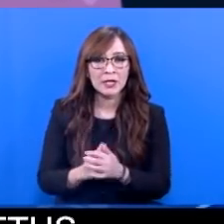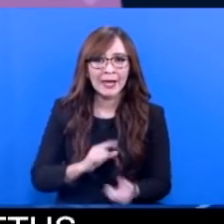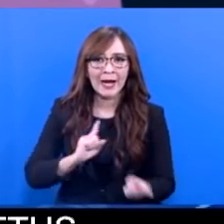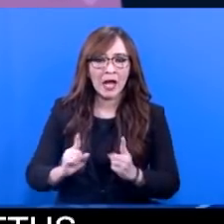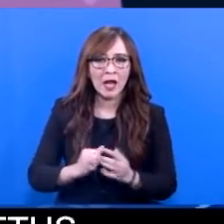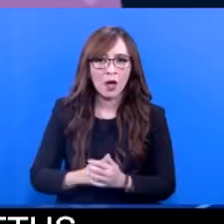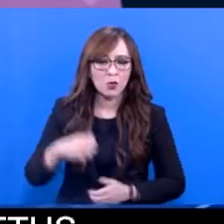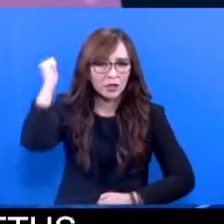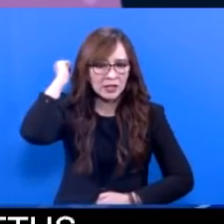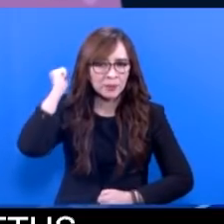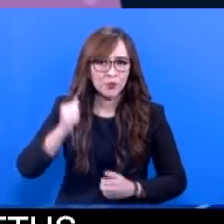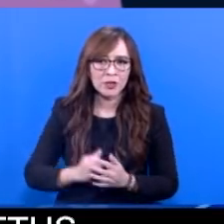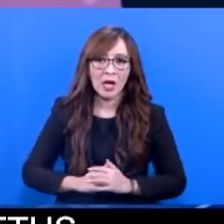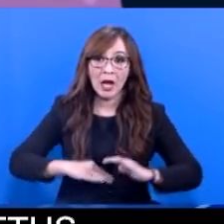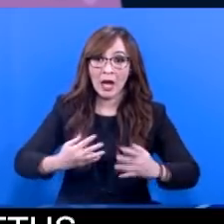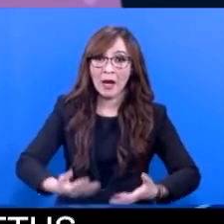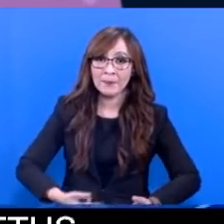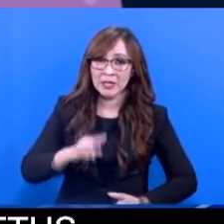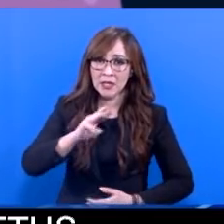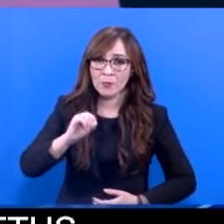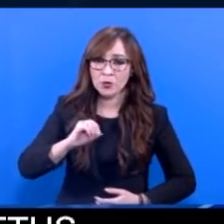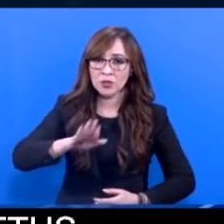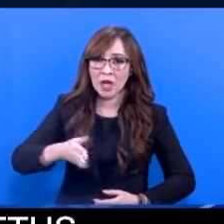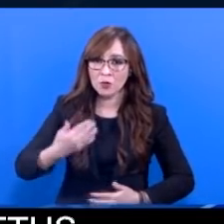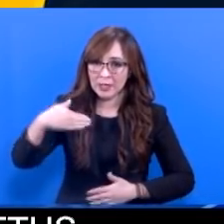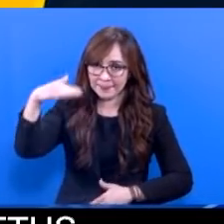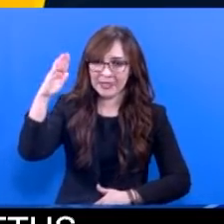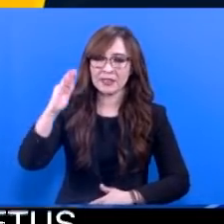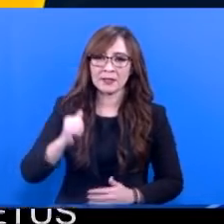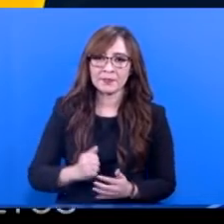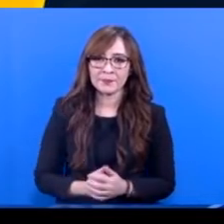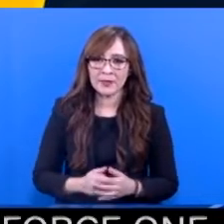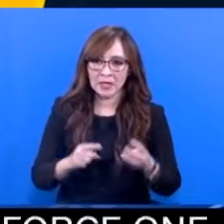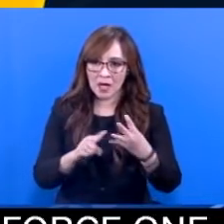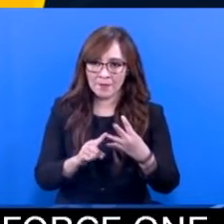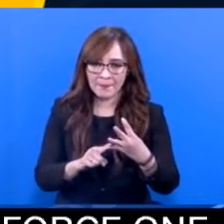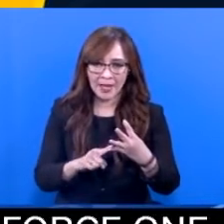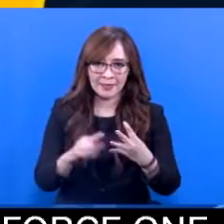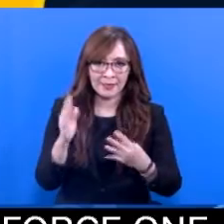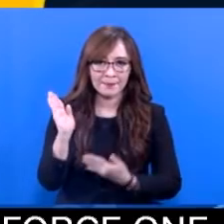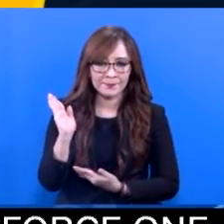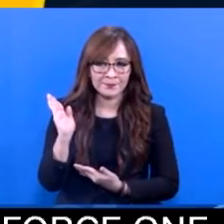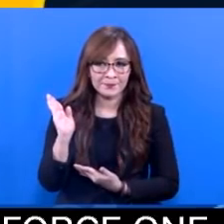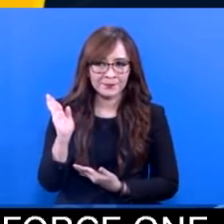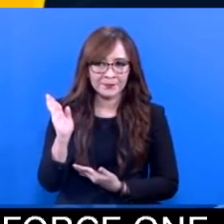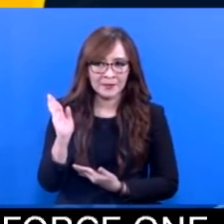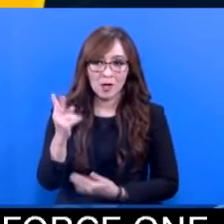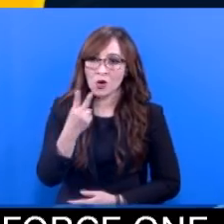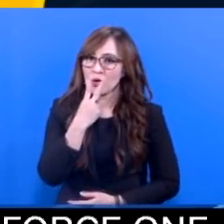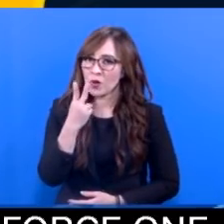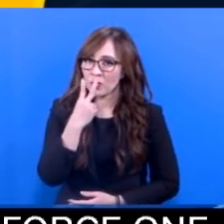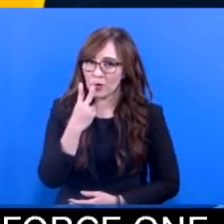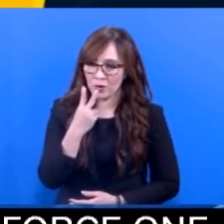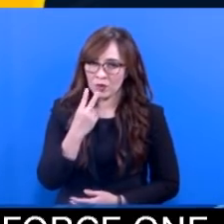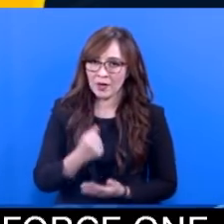tahun, dan mengidap diabetes sebelum hamil. Faktor keempat adalah faktor paparan rokok atau